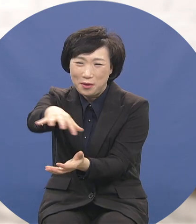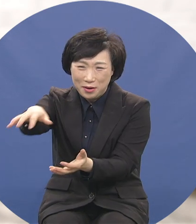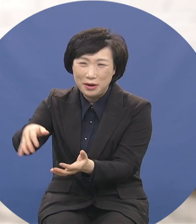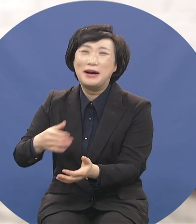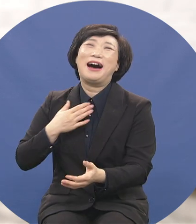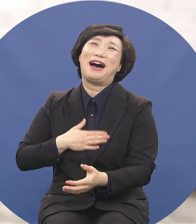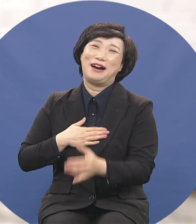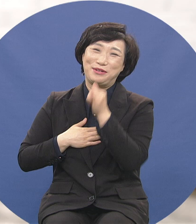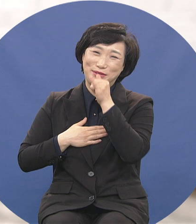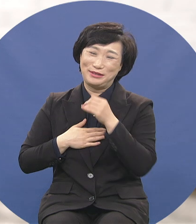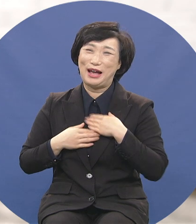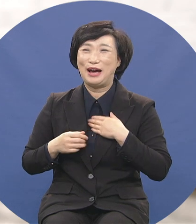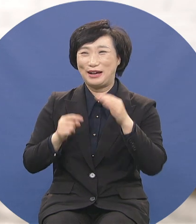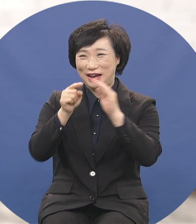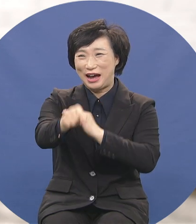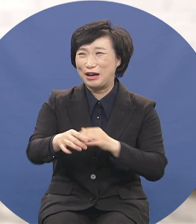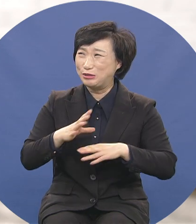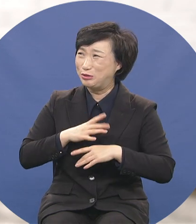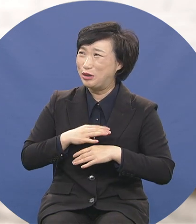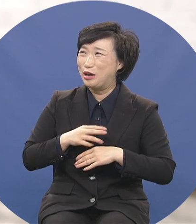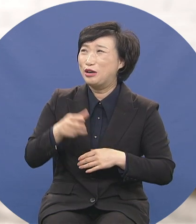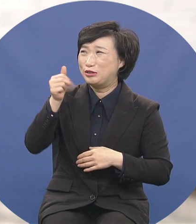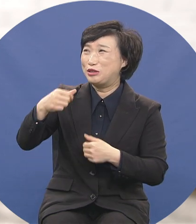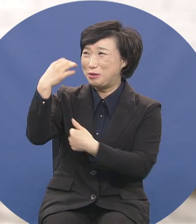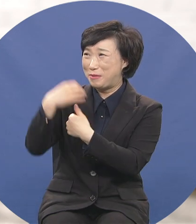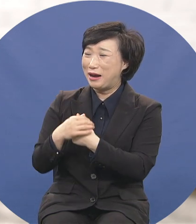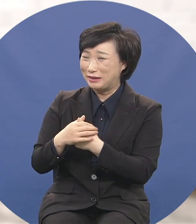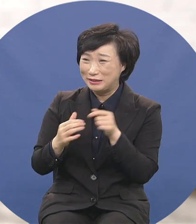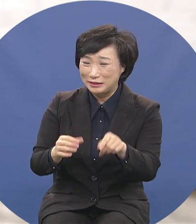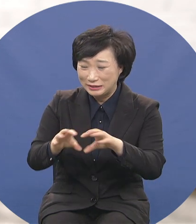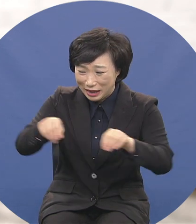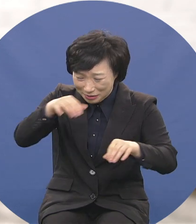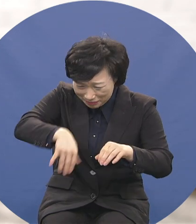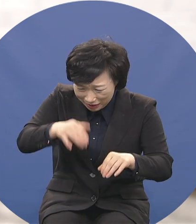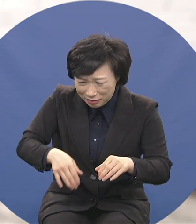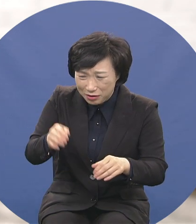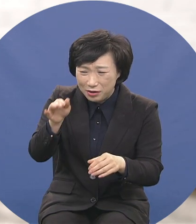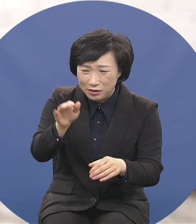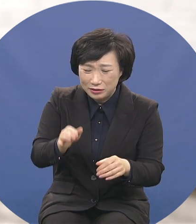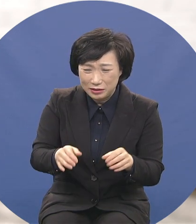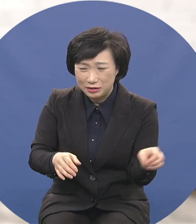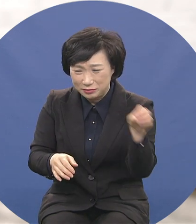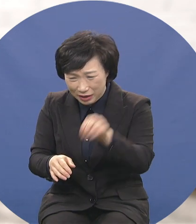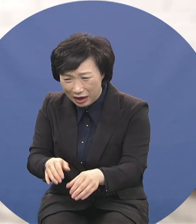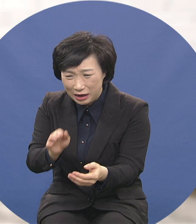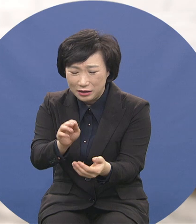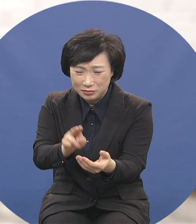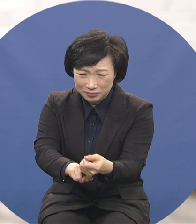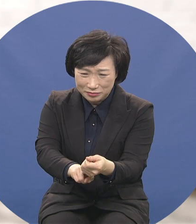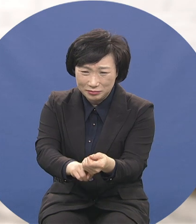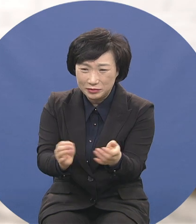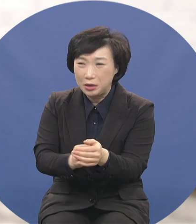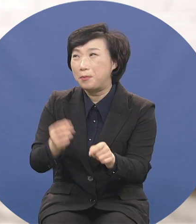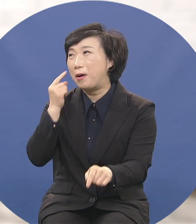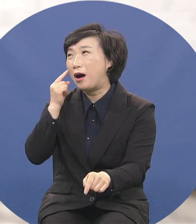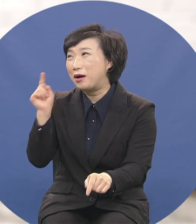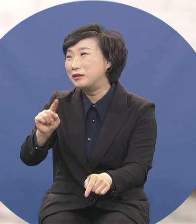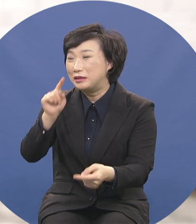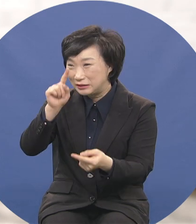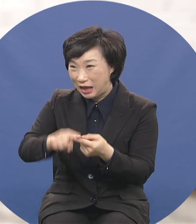알았으므로 두려워하여 나가서 당신의 달란트를 땅에 감추어 두었었나이다. 보소서 당신의